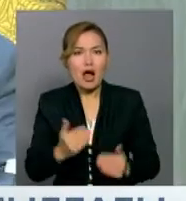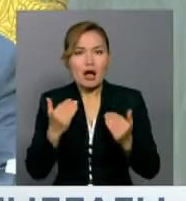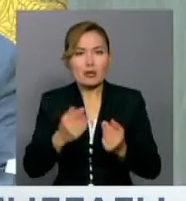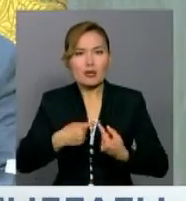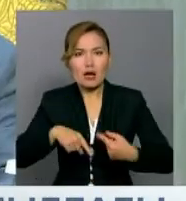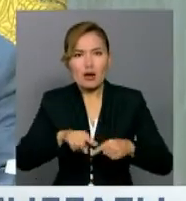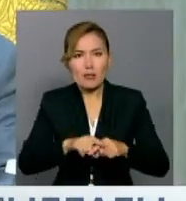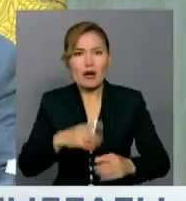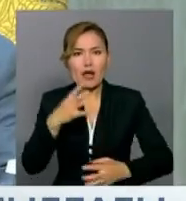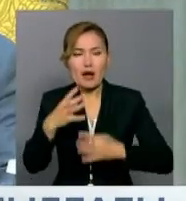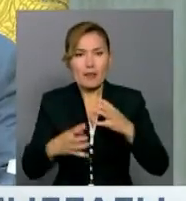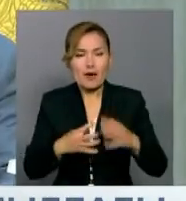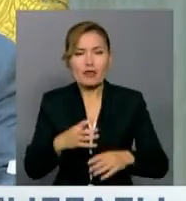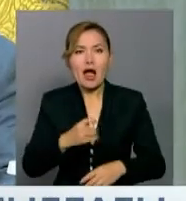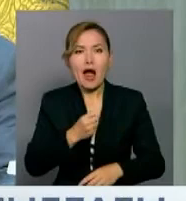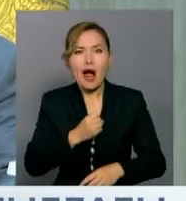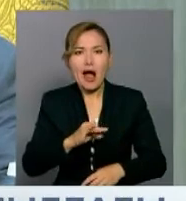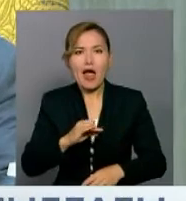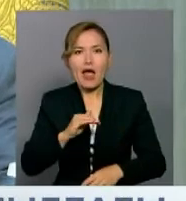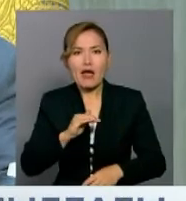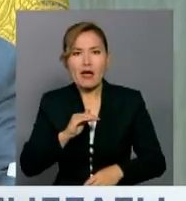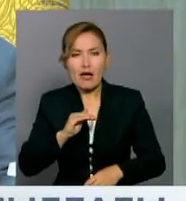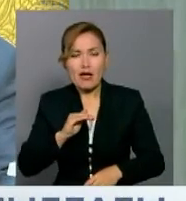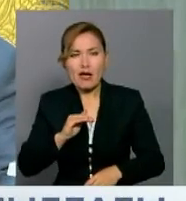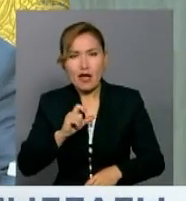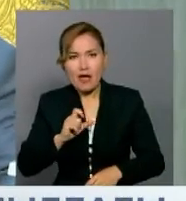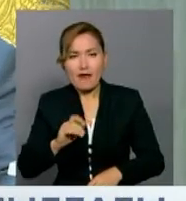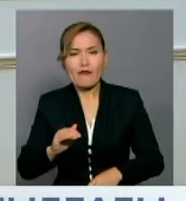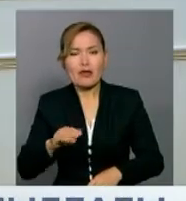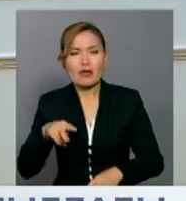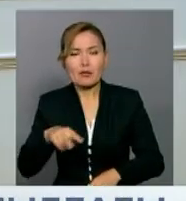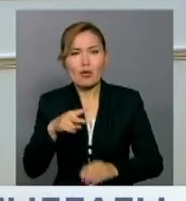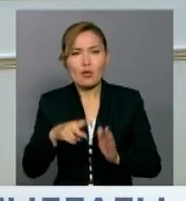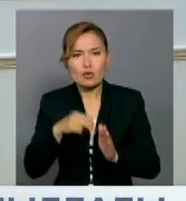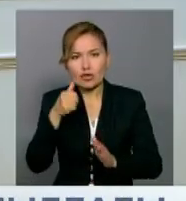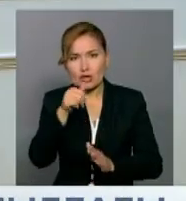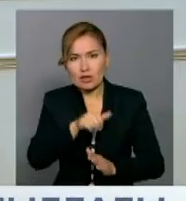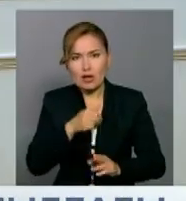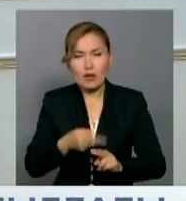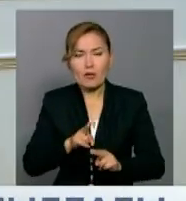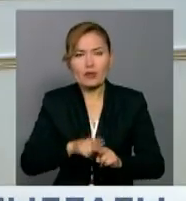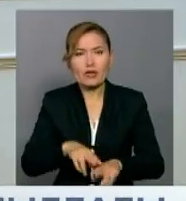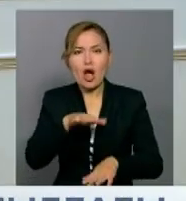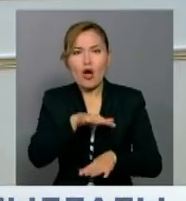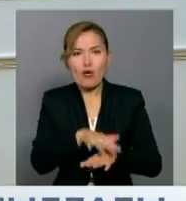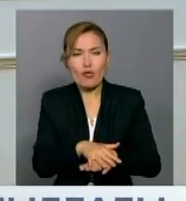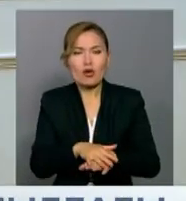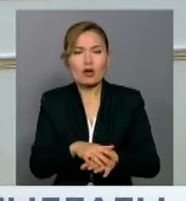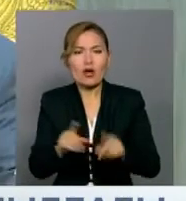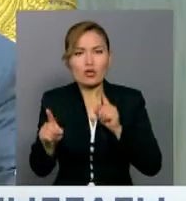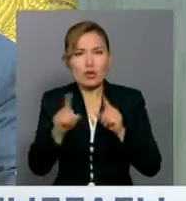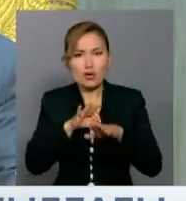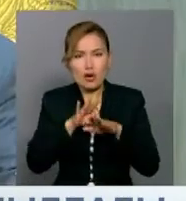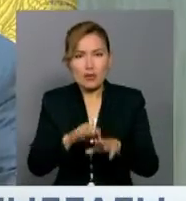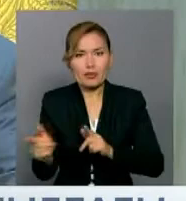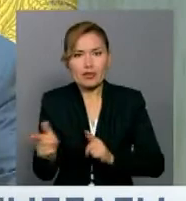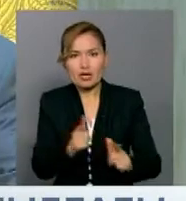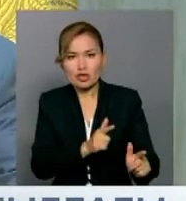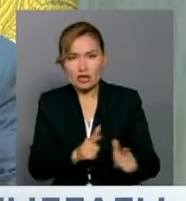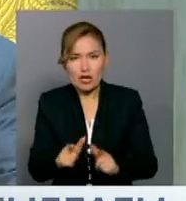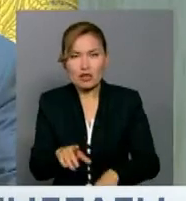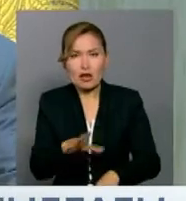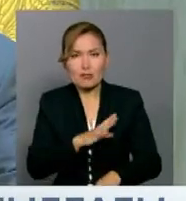акционерлік қоғам халықаралық IFSWF 2017 тәуелсіз әл-ауқат қорлары форумын өткізуге дайындалып